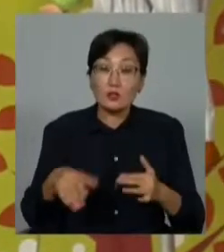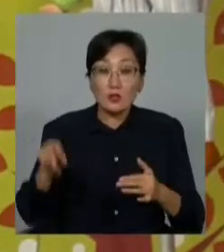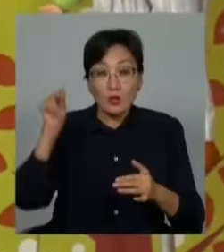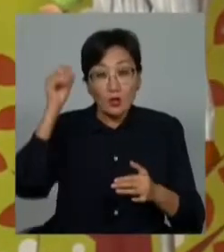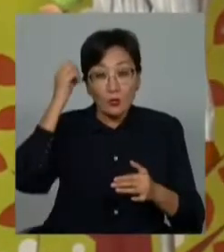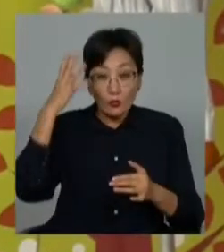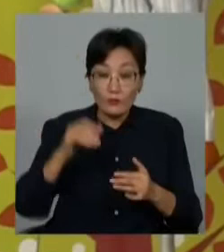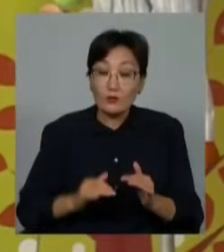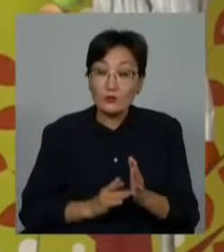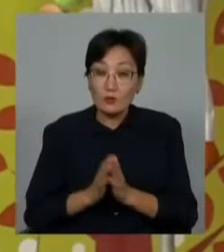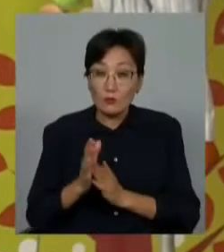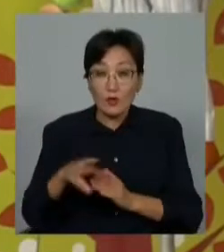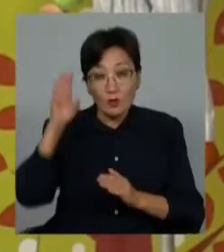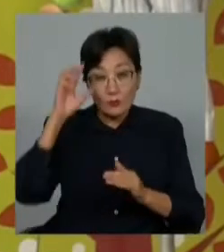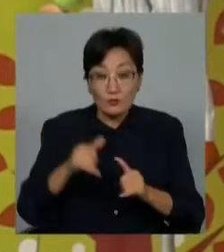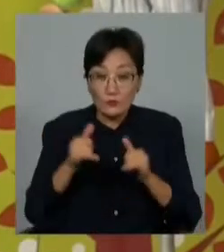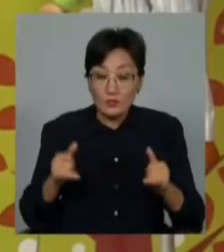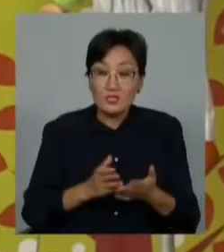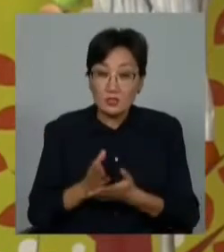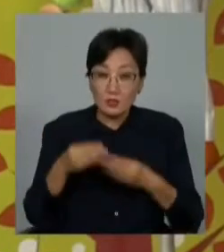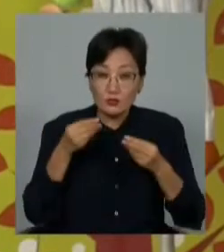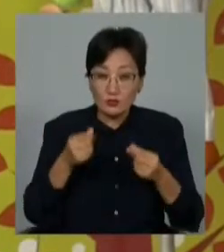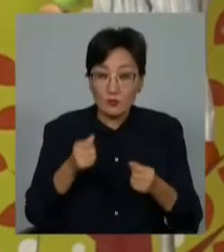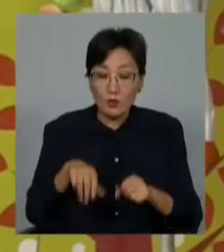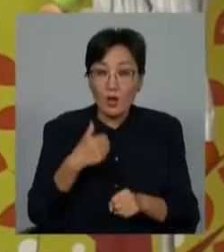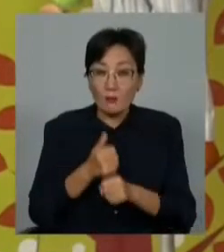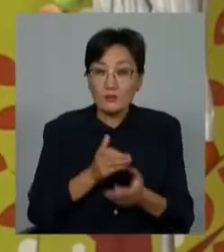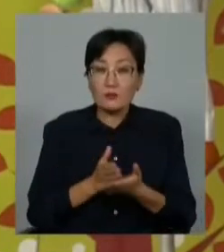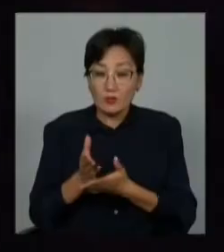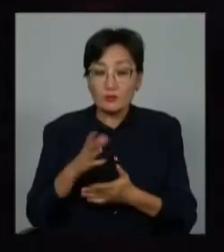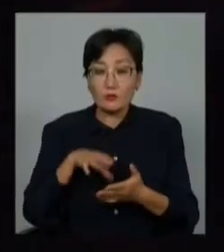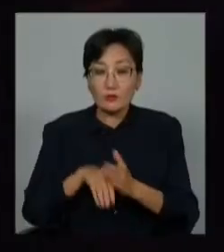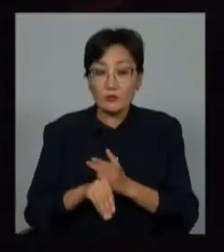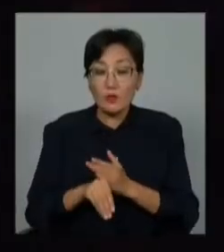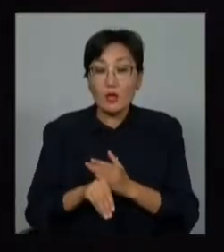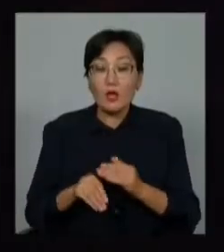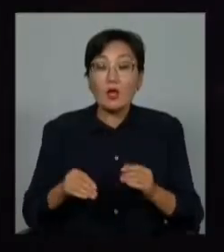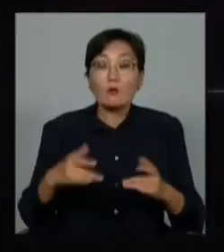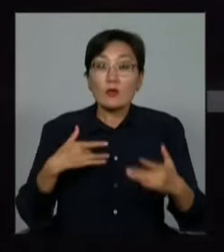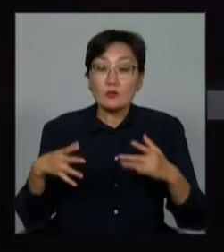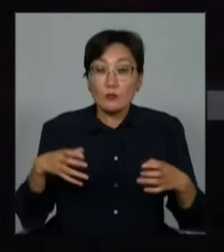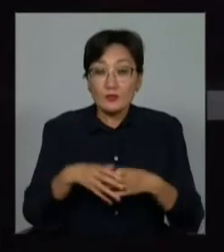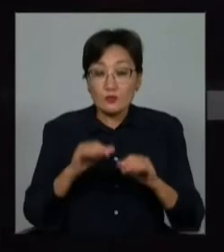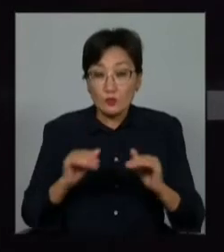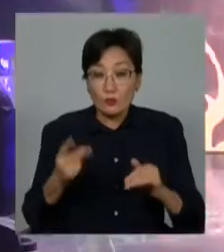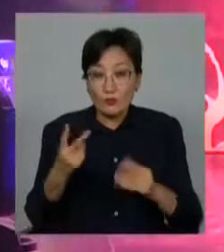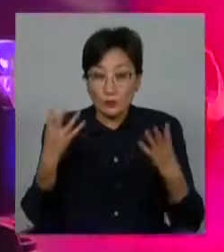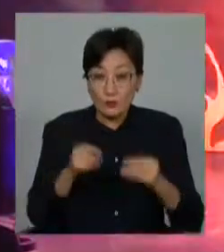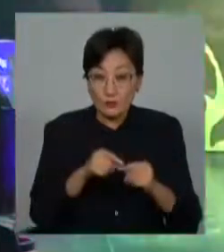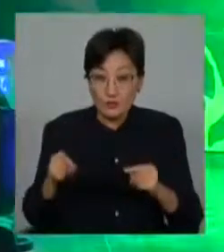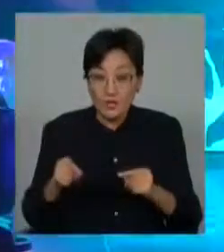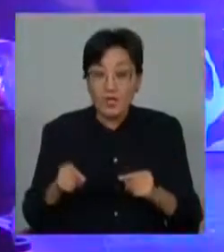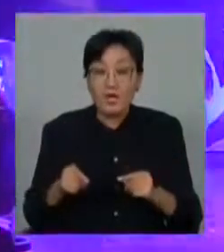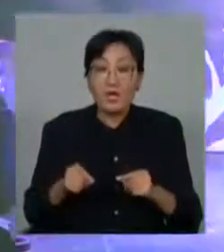болып өсуі ол мемлекеттің дамуына тікелей әсер ететін басты бір бағыттың бірі болып саналады. Одан бөлек театр ұжымы балаларға 2 күн қатарынан